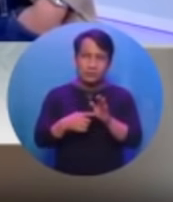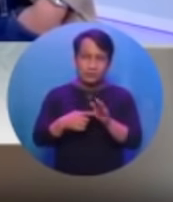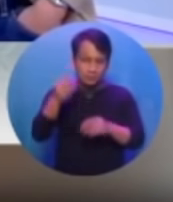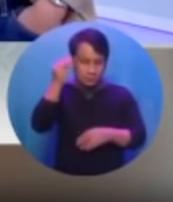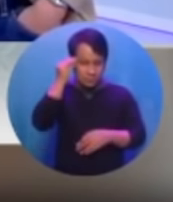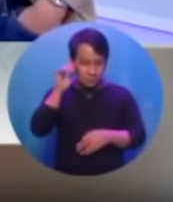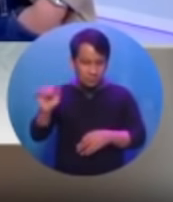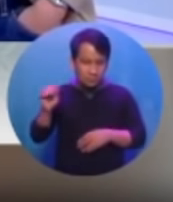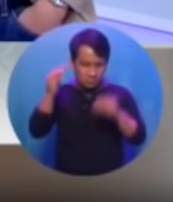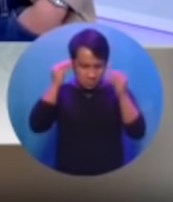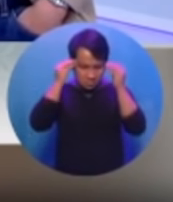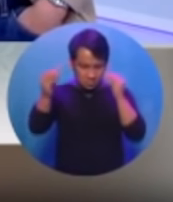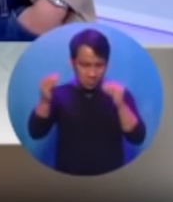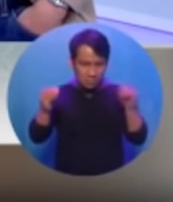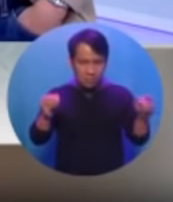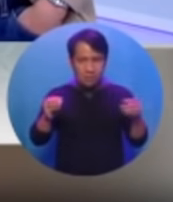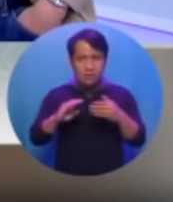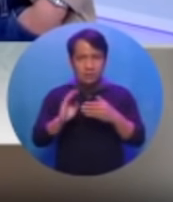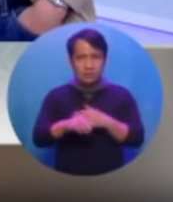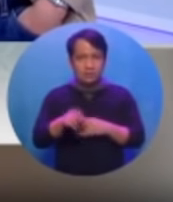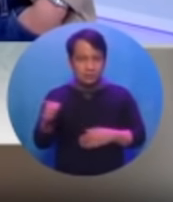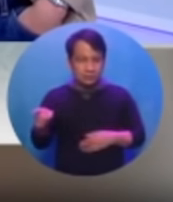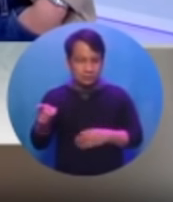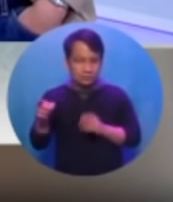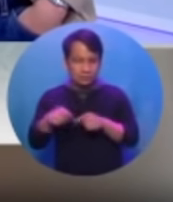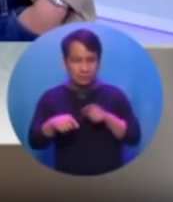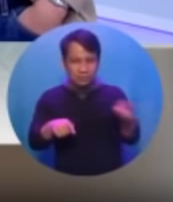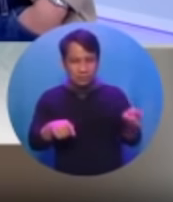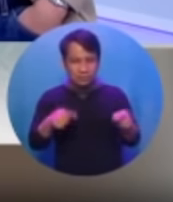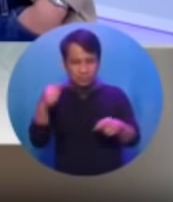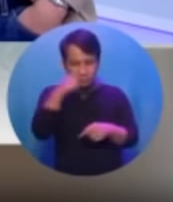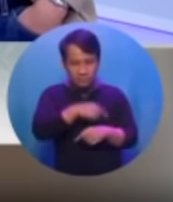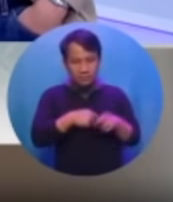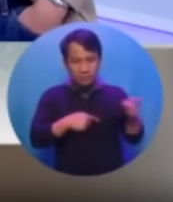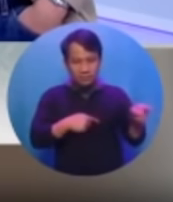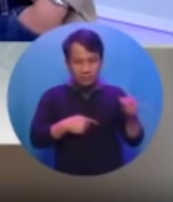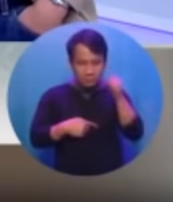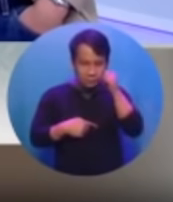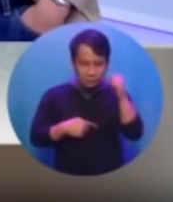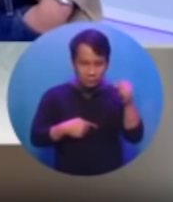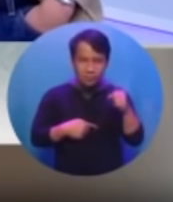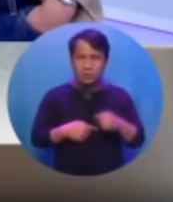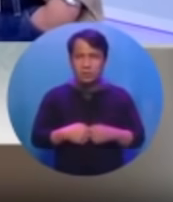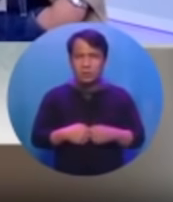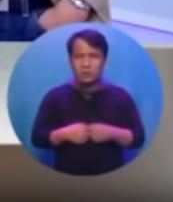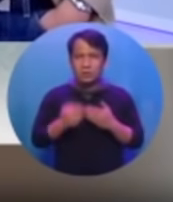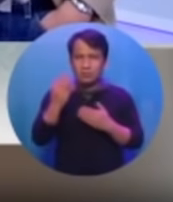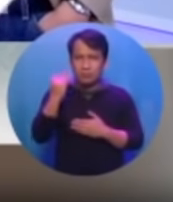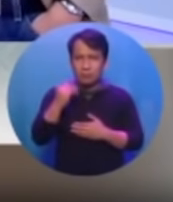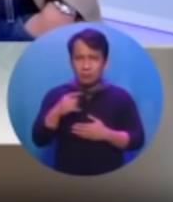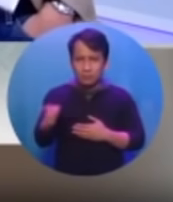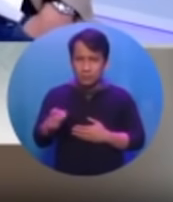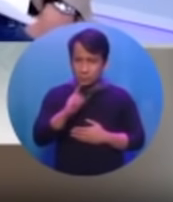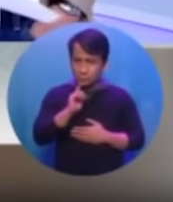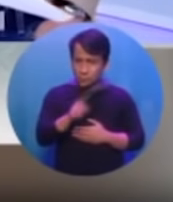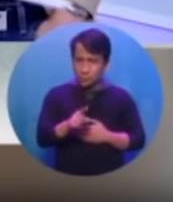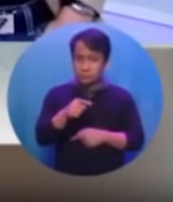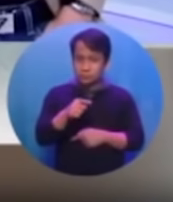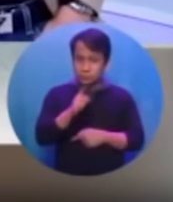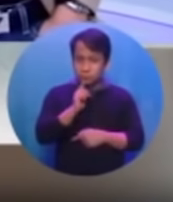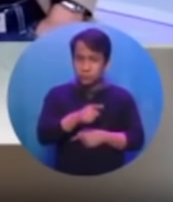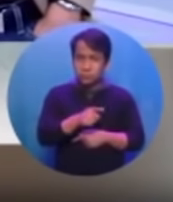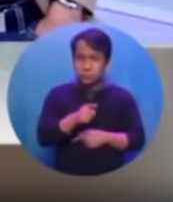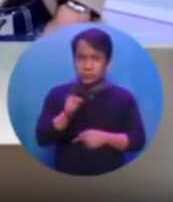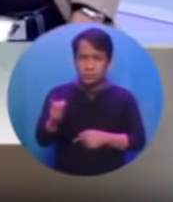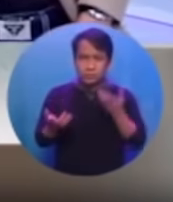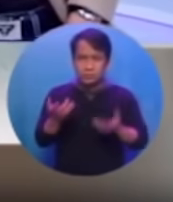nila. Nang alam po, niluko po sila ni Sonia, yung biktima po. Okay, at para po sa inyo, totoo bang niloko o